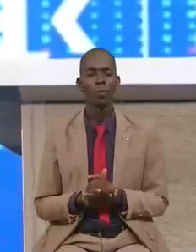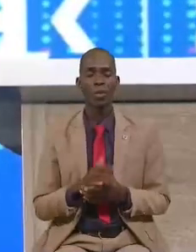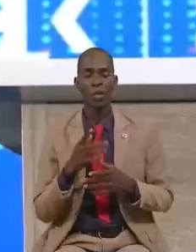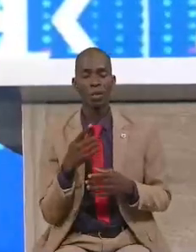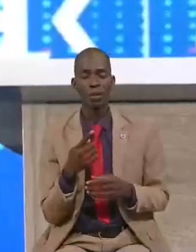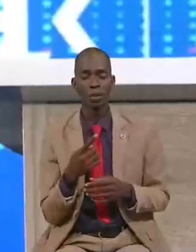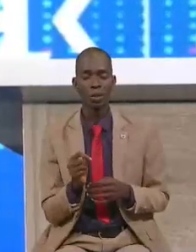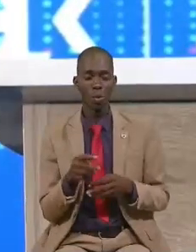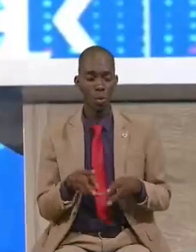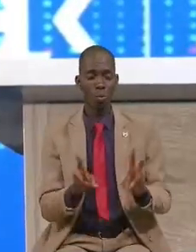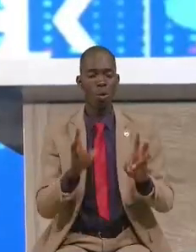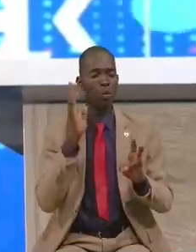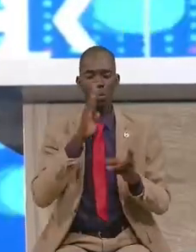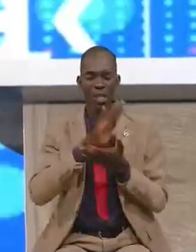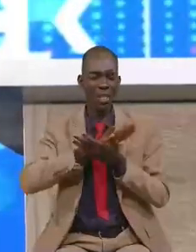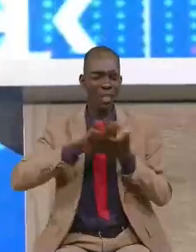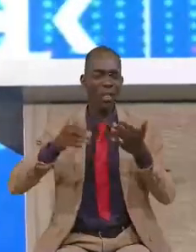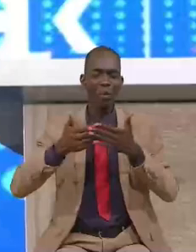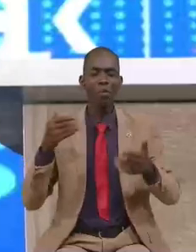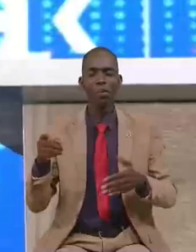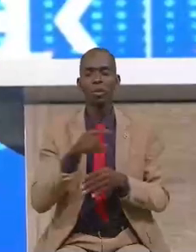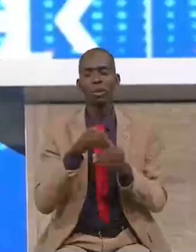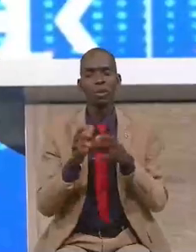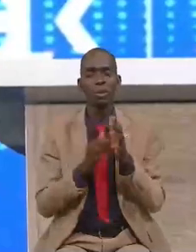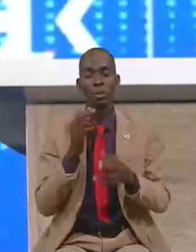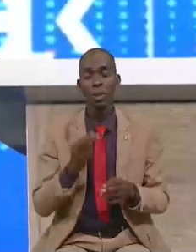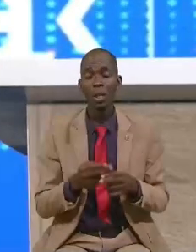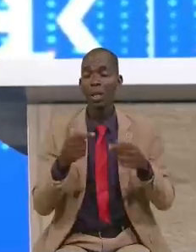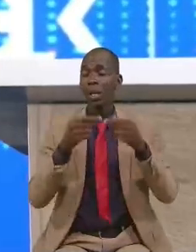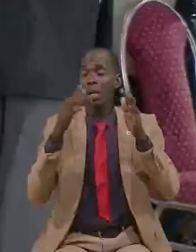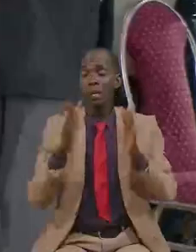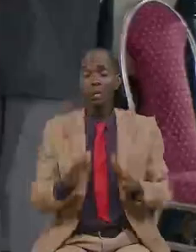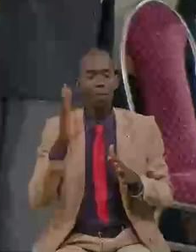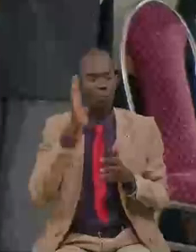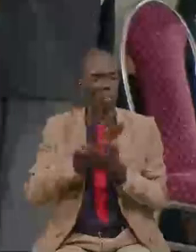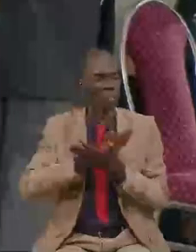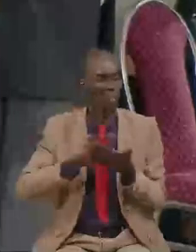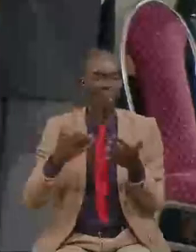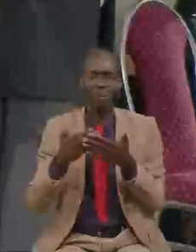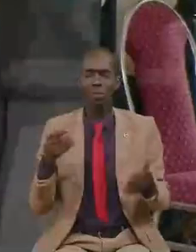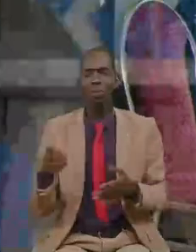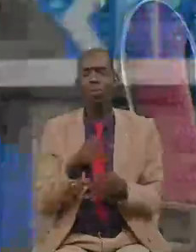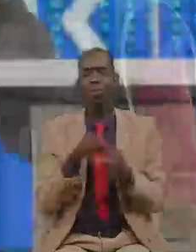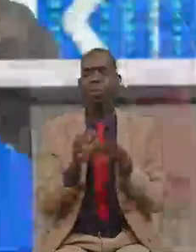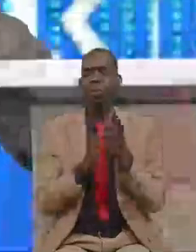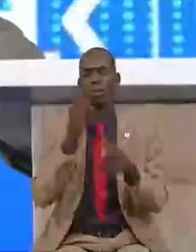Et la voie sera balayée pour toi. Les ennemis vont quitter devant toi.